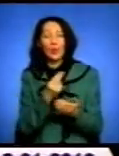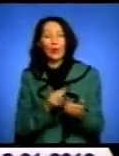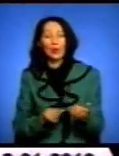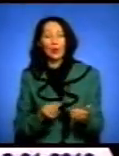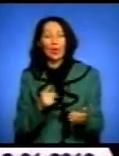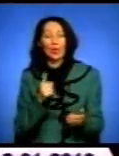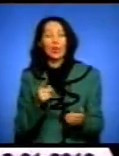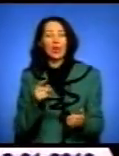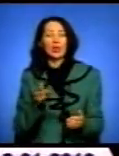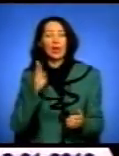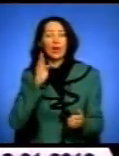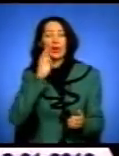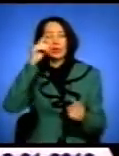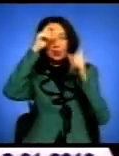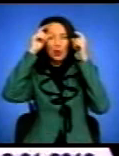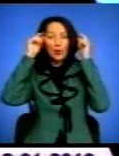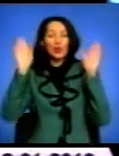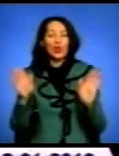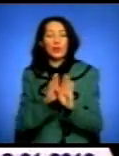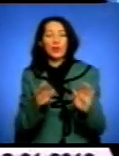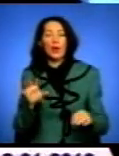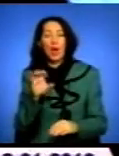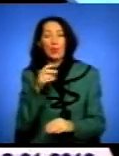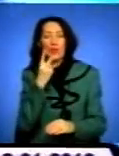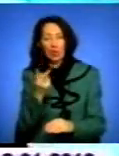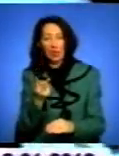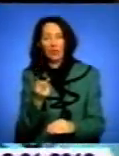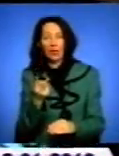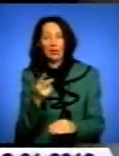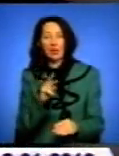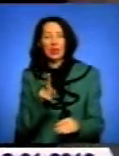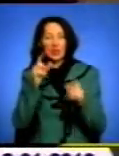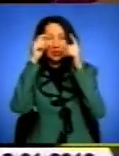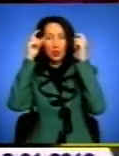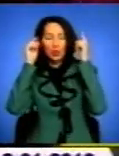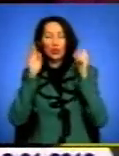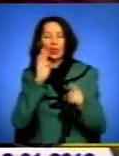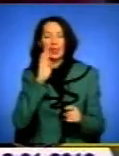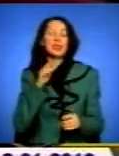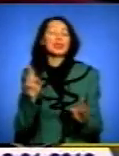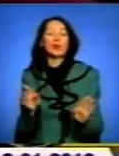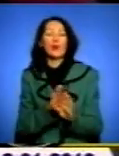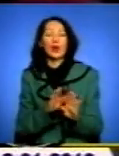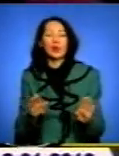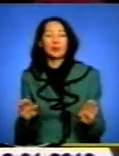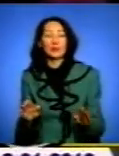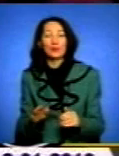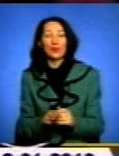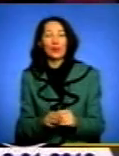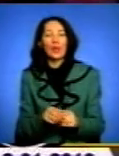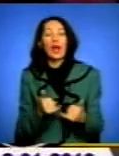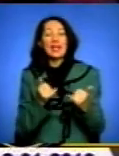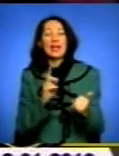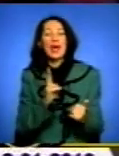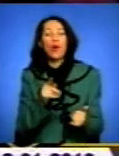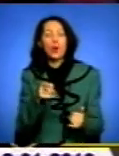То Снігурочка співає, а песик дивиться, як Снігурочка співає. А для кого ти